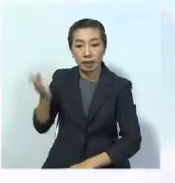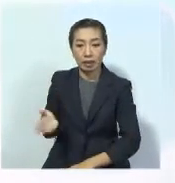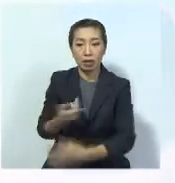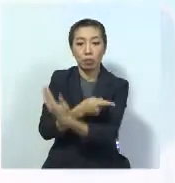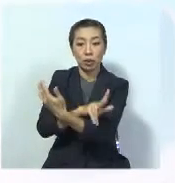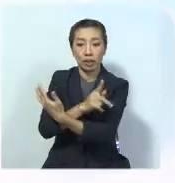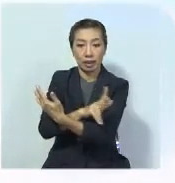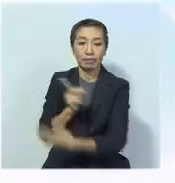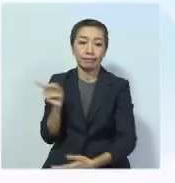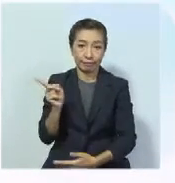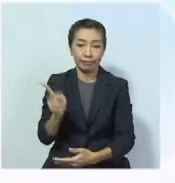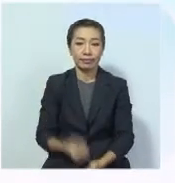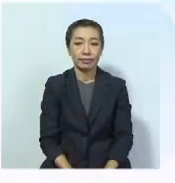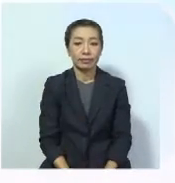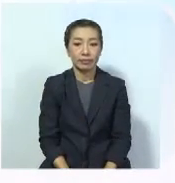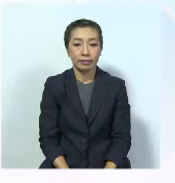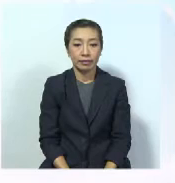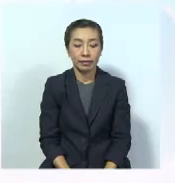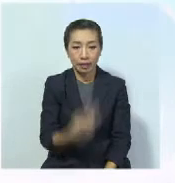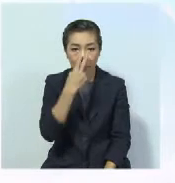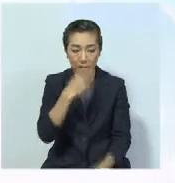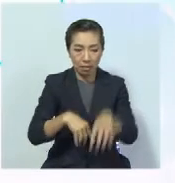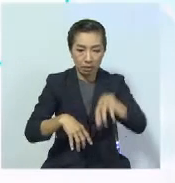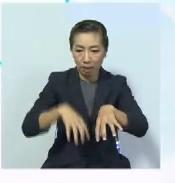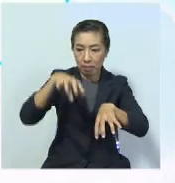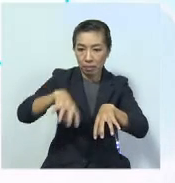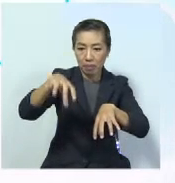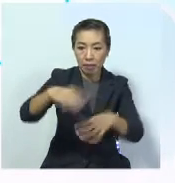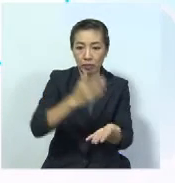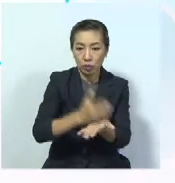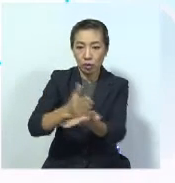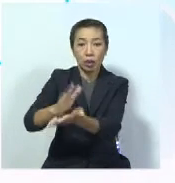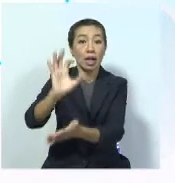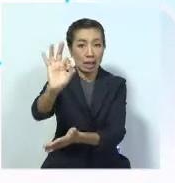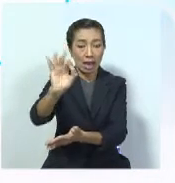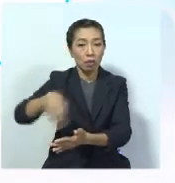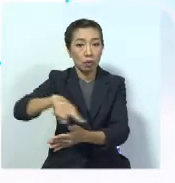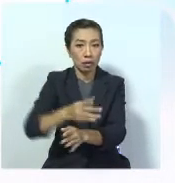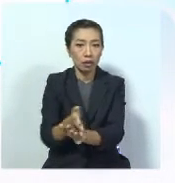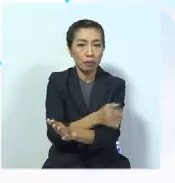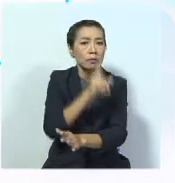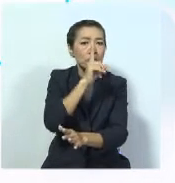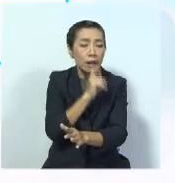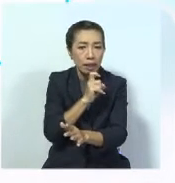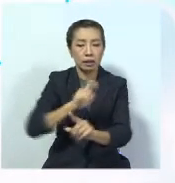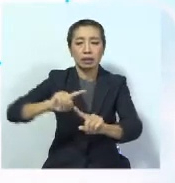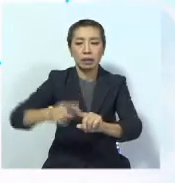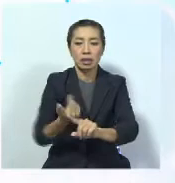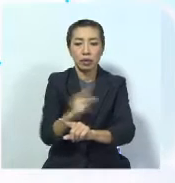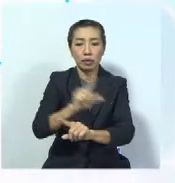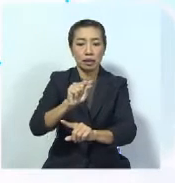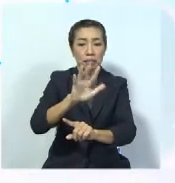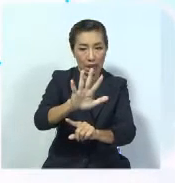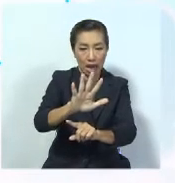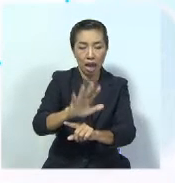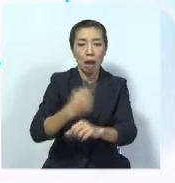านของที่จังหวัดภูเก็ตนะคะ9จุดหลักๆด้วยกันค่ะจะมีการซ้อมย่อยกันด้วยนะคะในวันอาทิตย์ที่25พฤศจิกาย